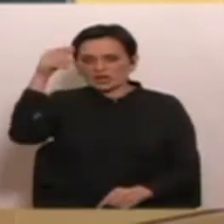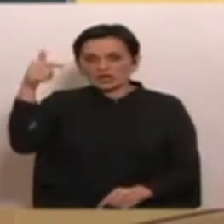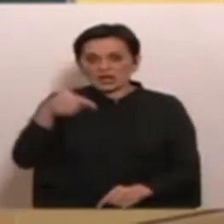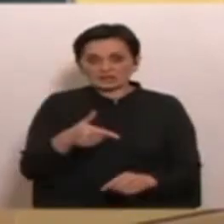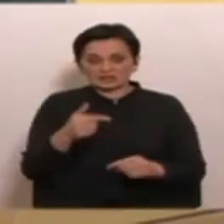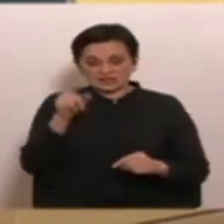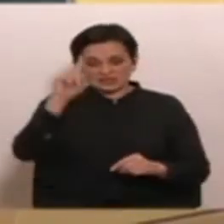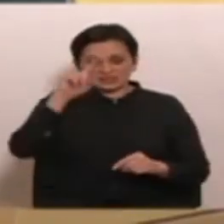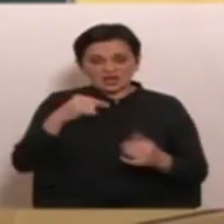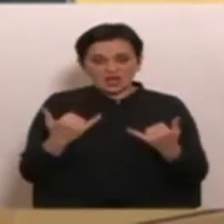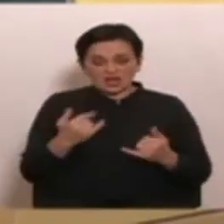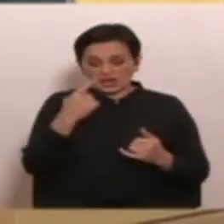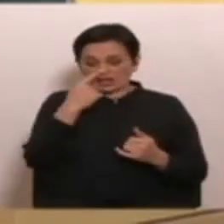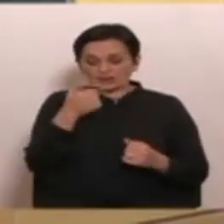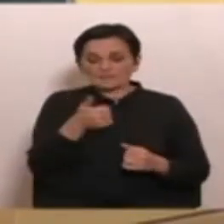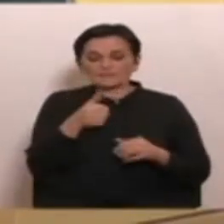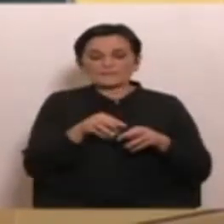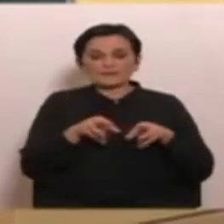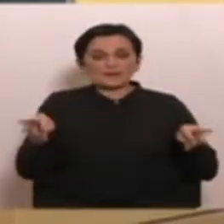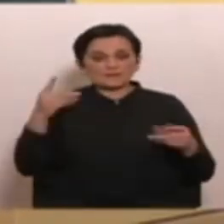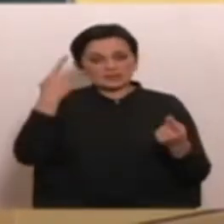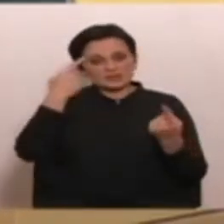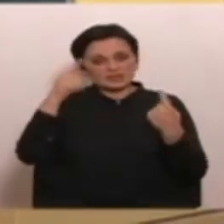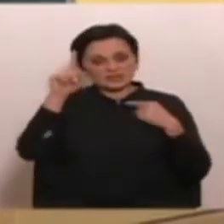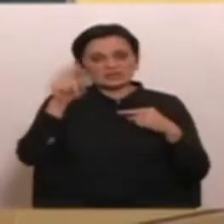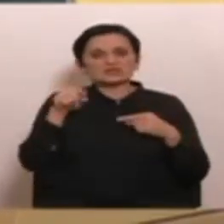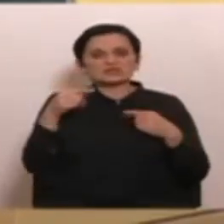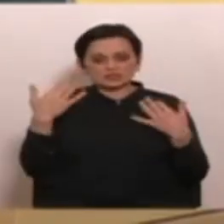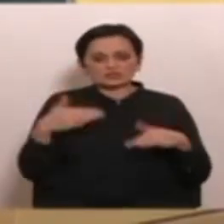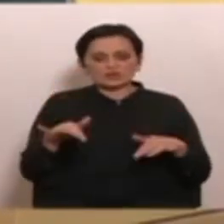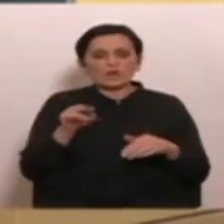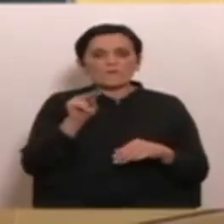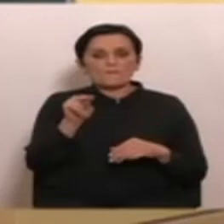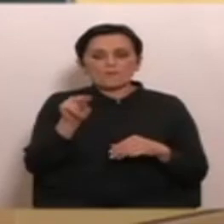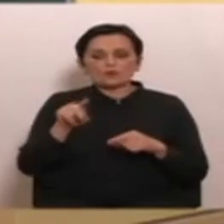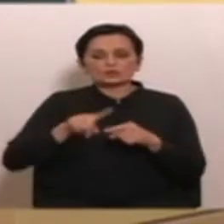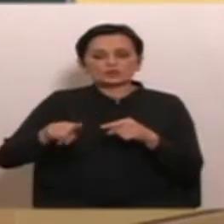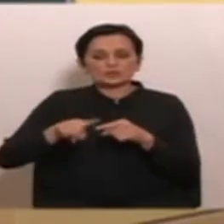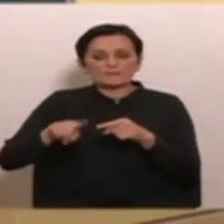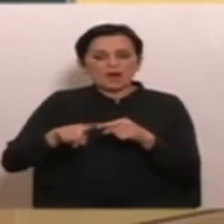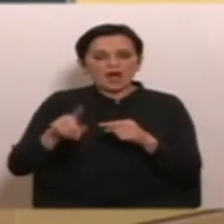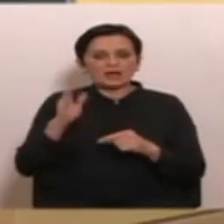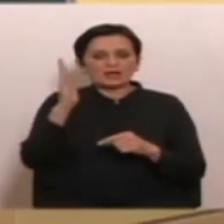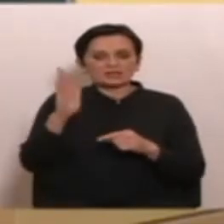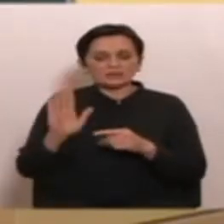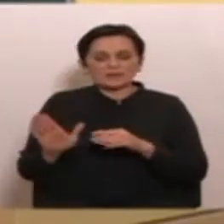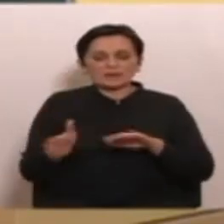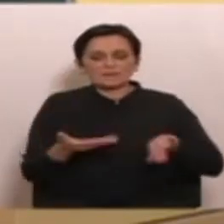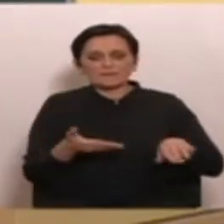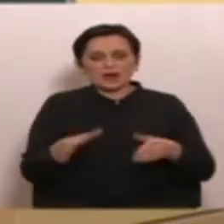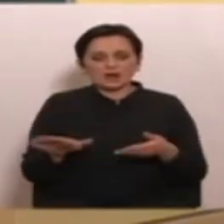ხან საქართველოს პრემიერ-მინისტრის ინიციატივით დაანონსდა და ფოთში სულ მალე იქნება